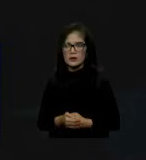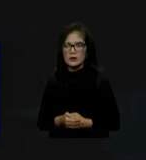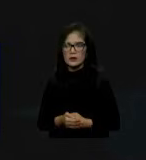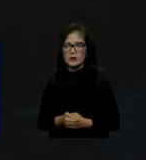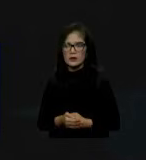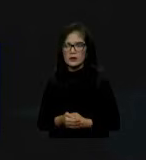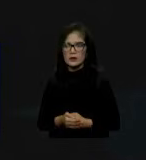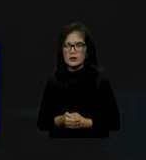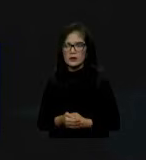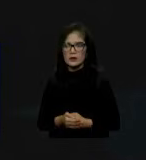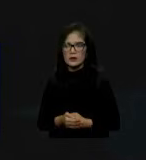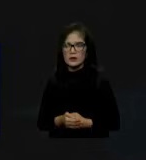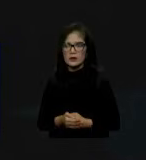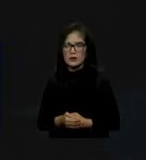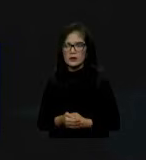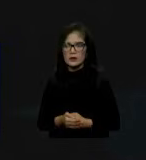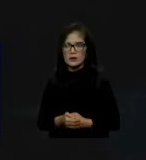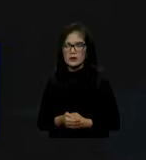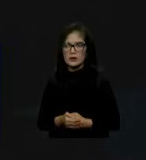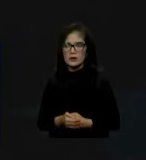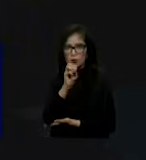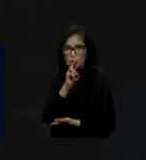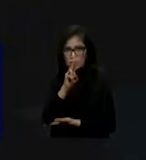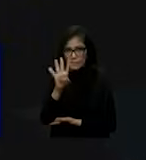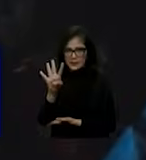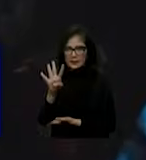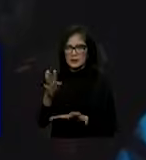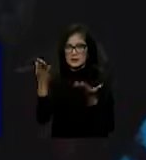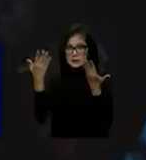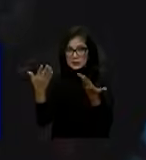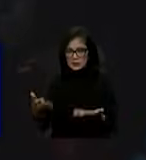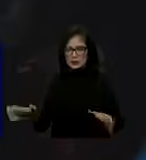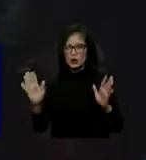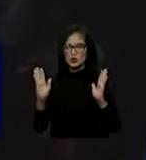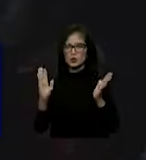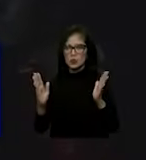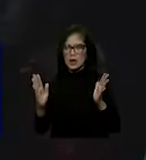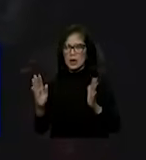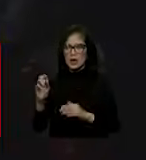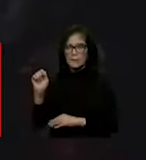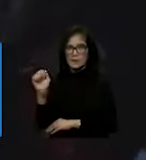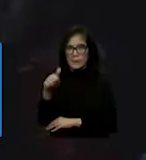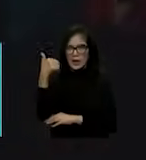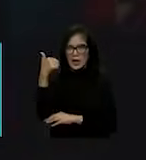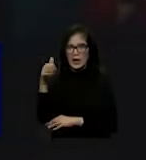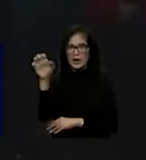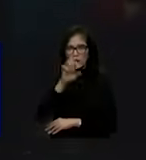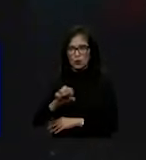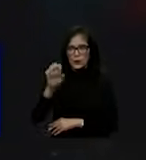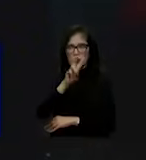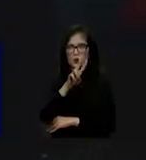Piala Eropa 2024 telah mencapai puncaknya dan Spanyol menjadi juara Euro